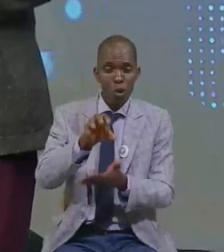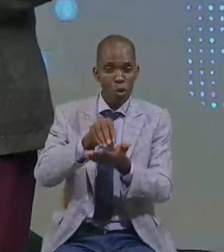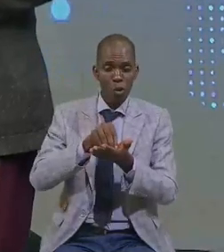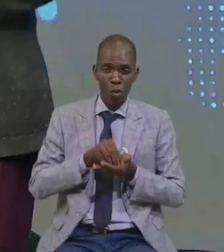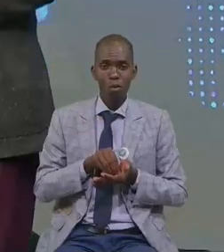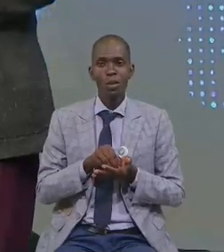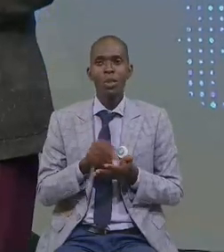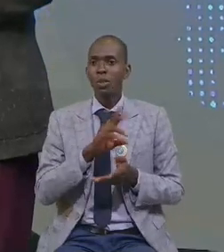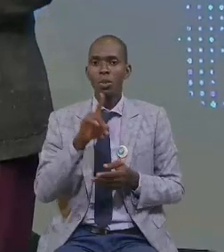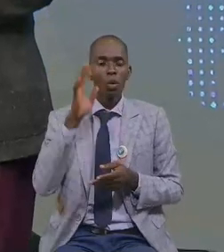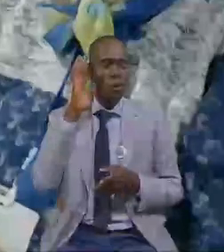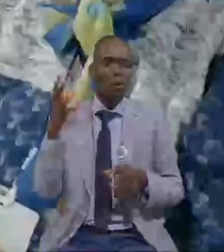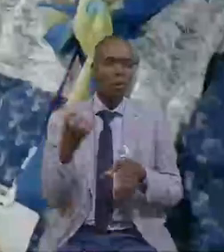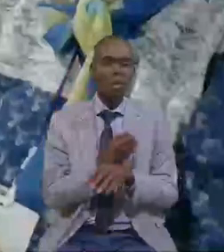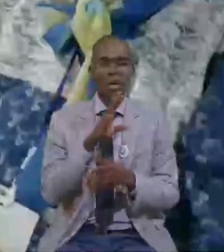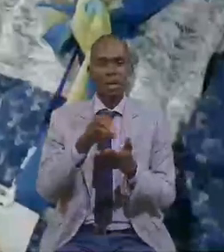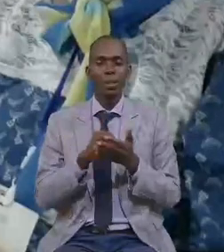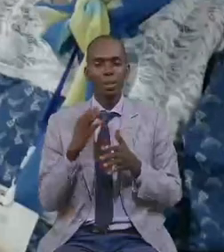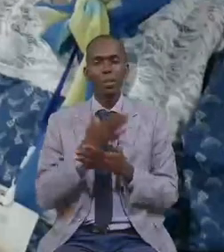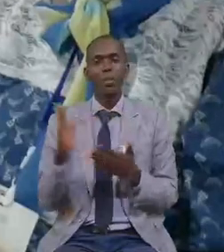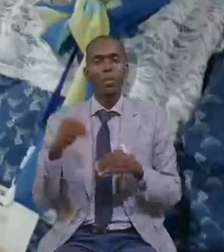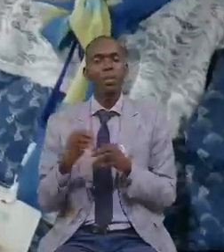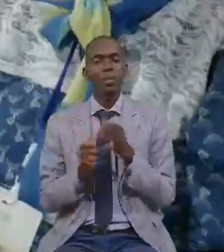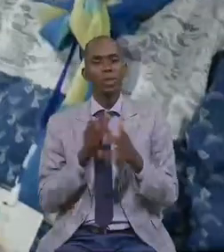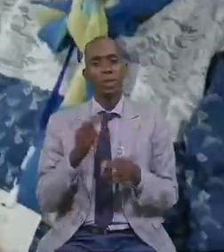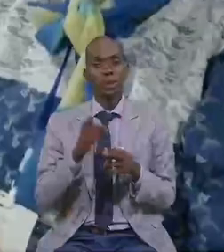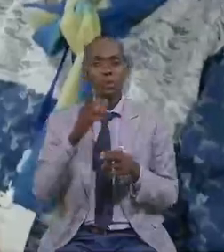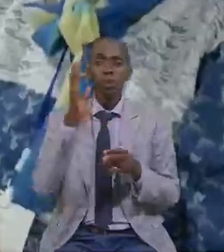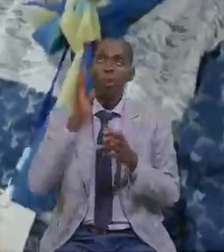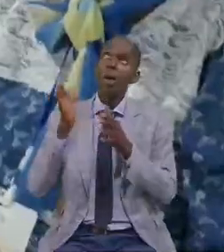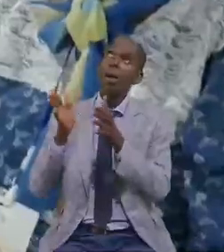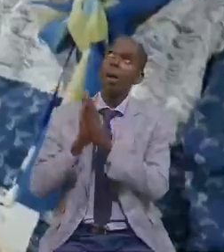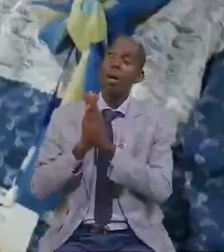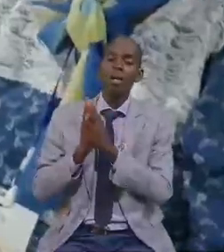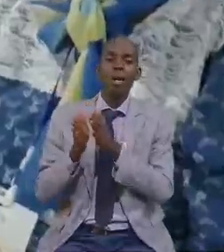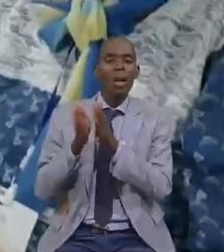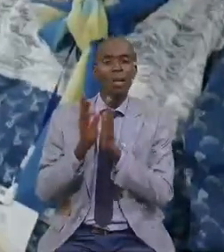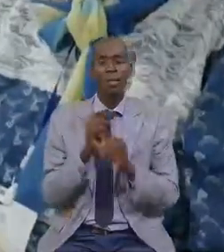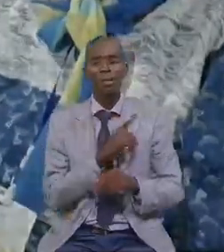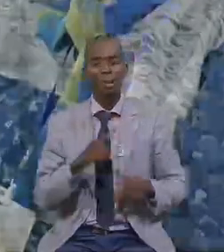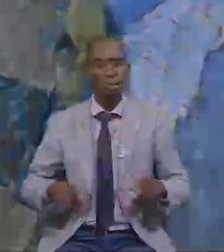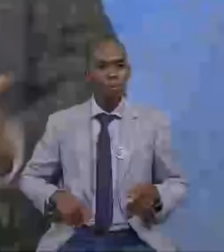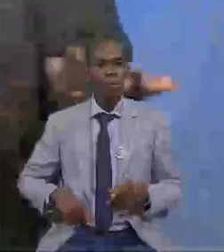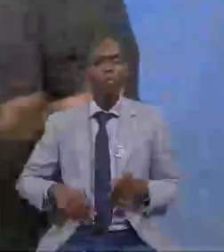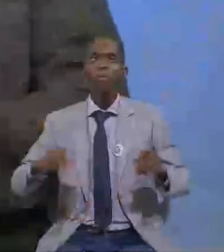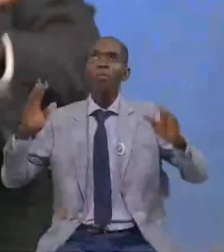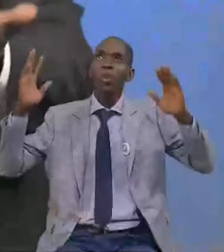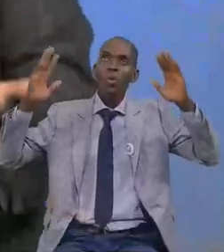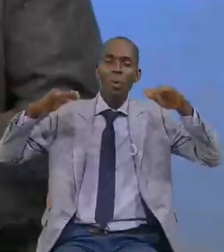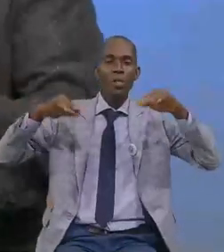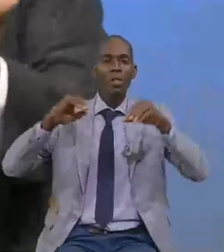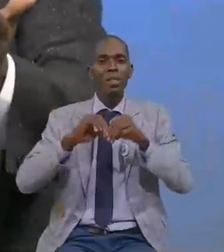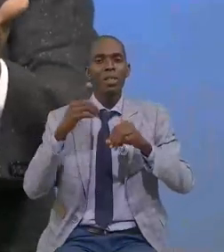portion. Personne n'ôtera votre portion. Vous allez demander à l'Éternel la pluie